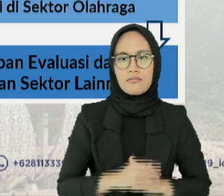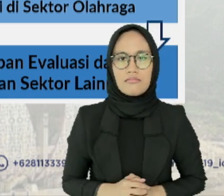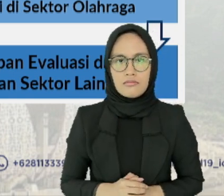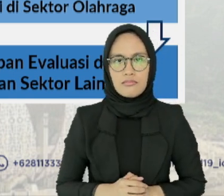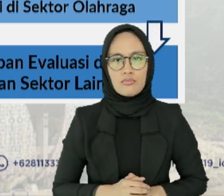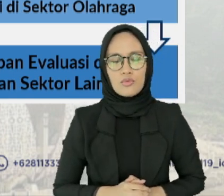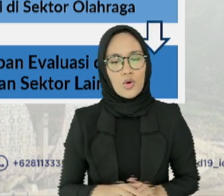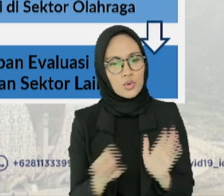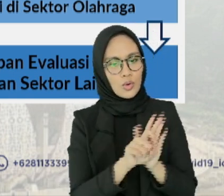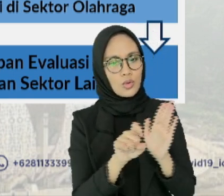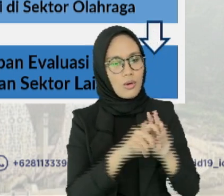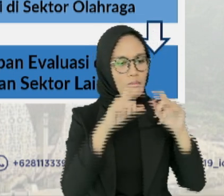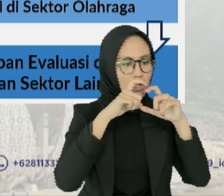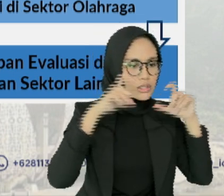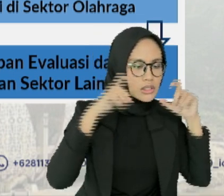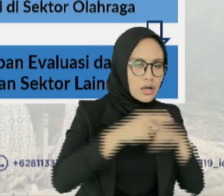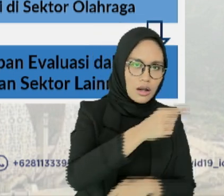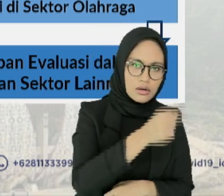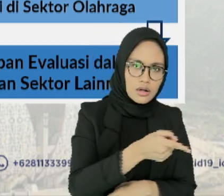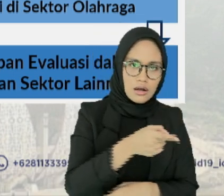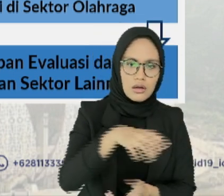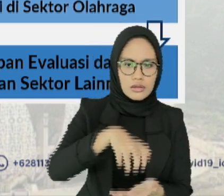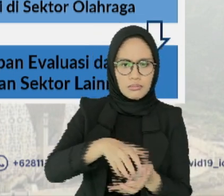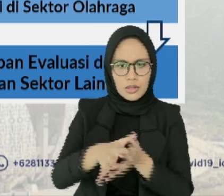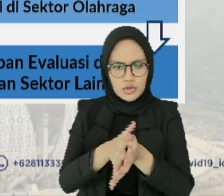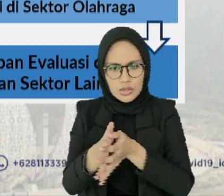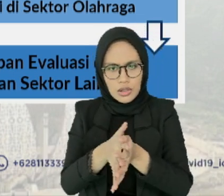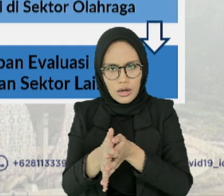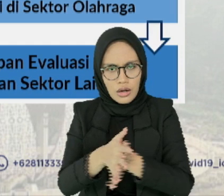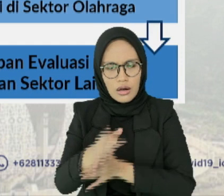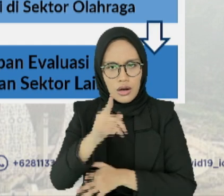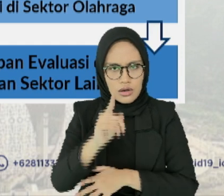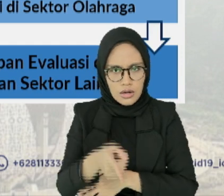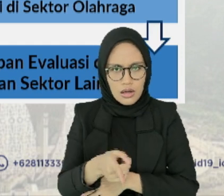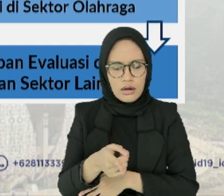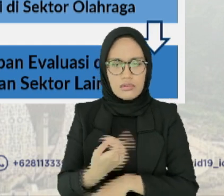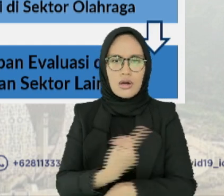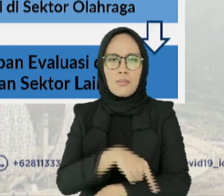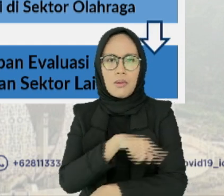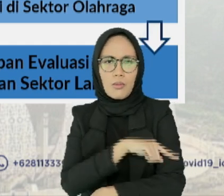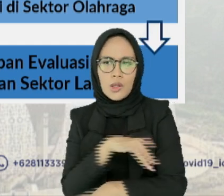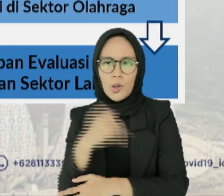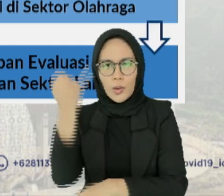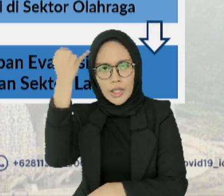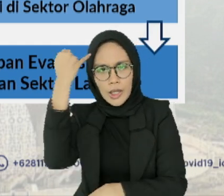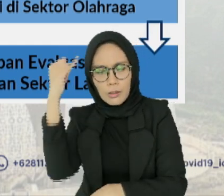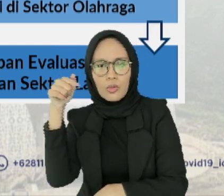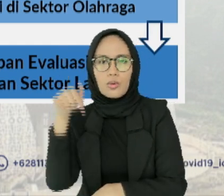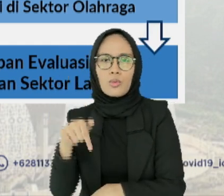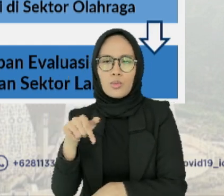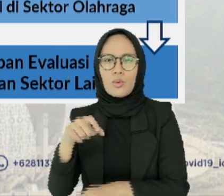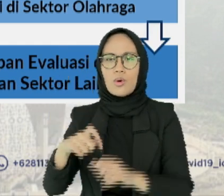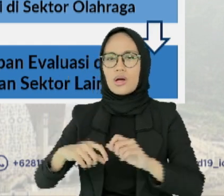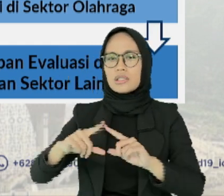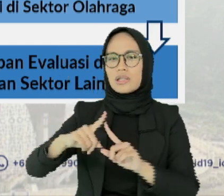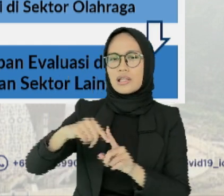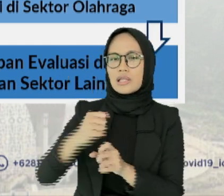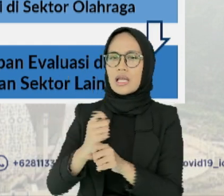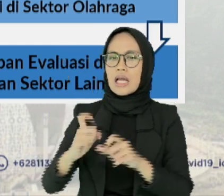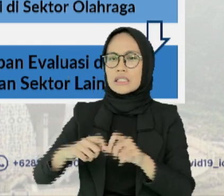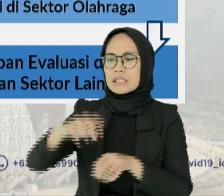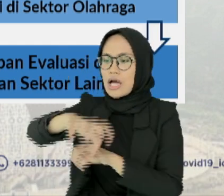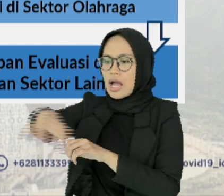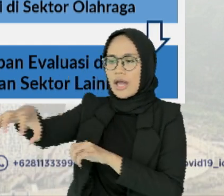kecukupan masker fasilitas cuci tangan maupun kemampuan Satgas broadcast khusus pon Hai sedangkan saat